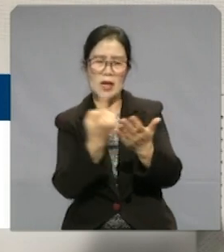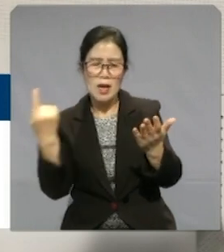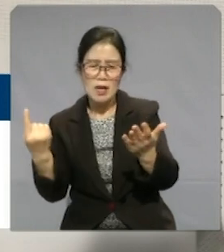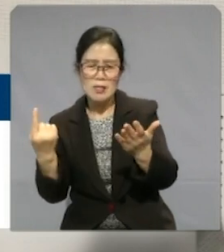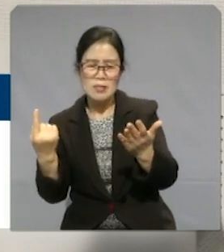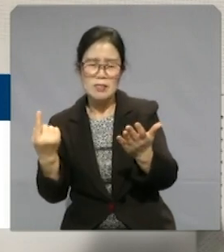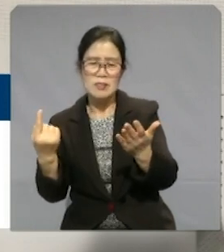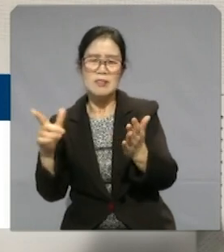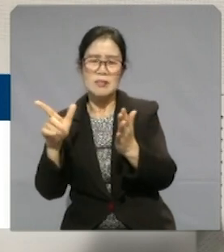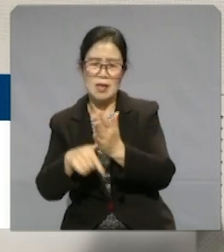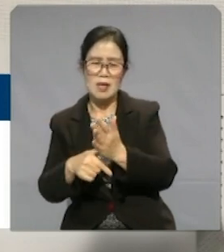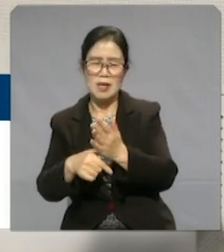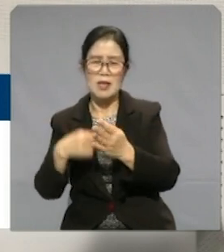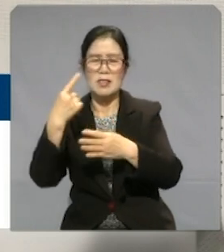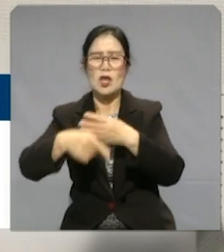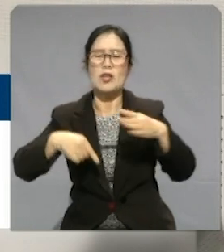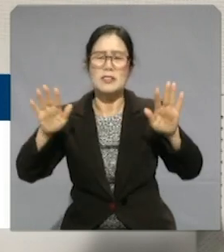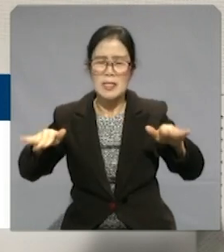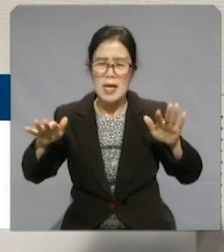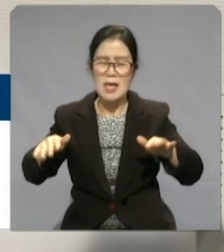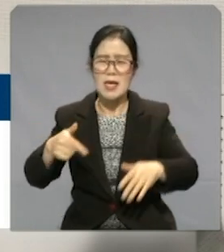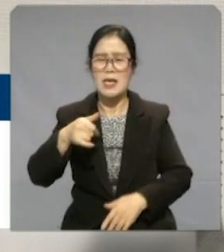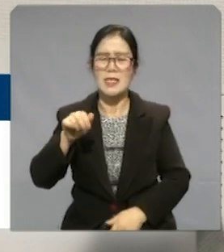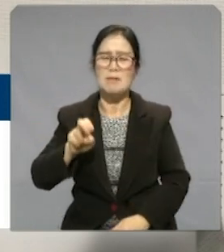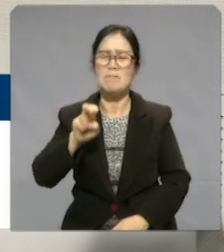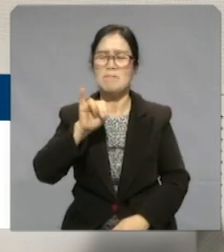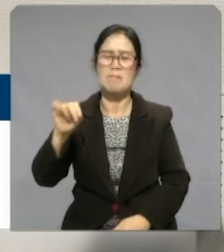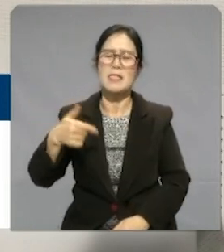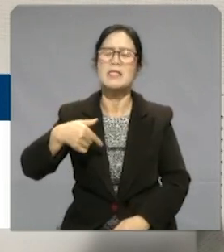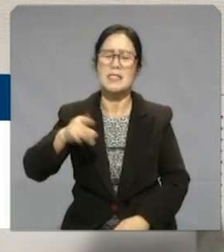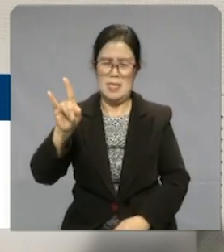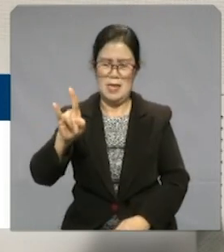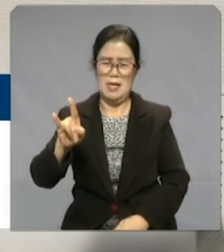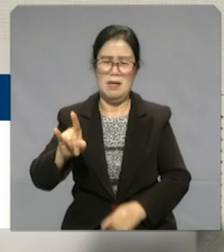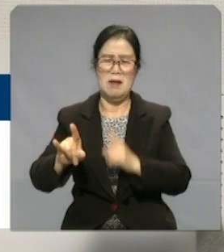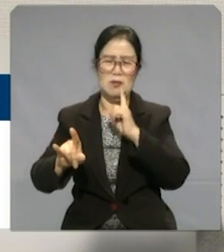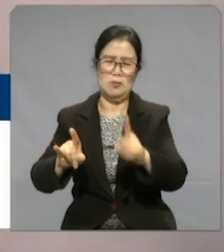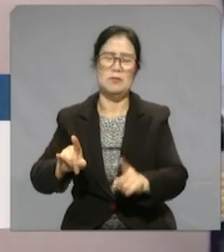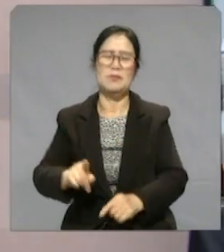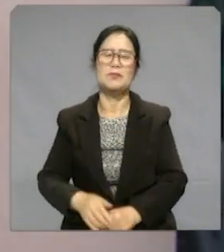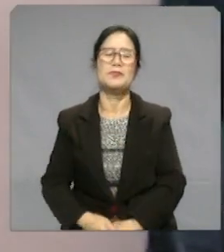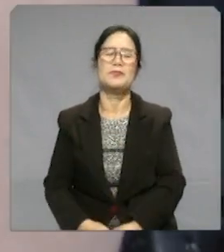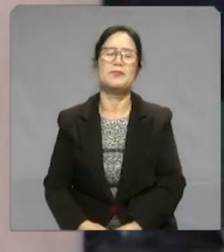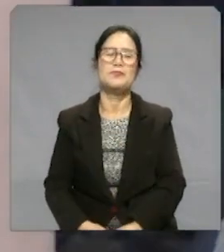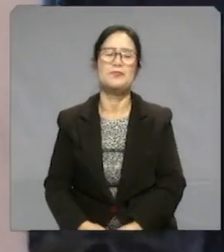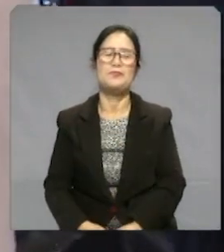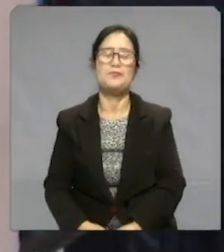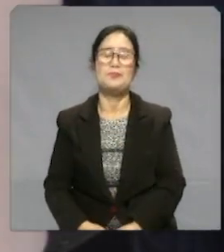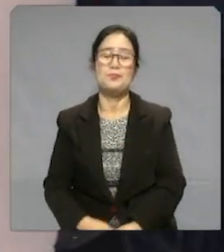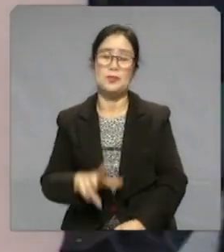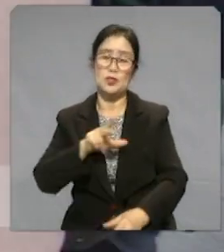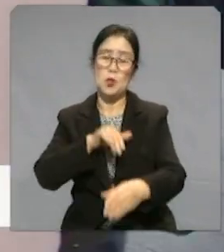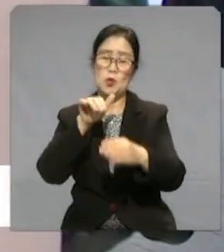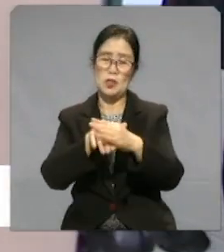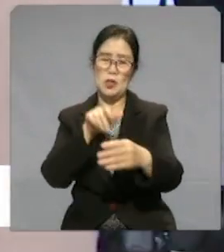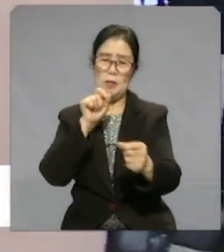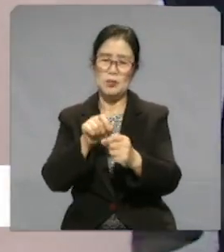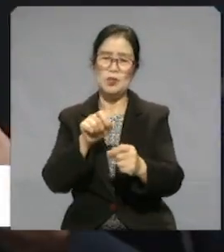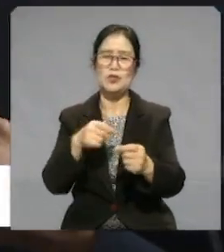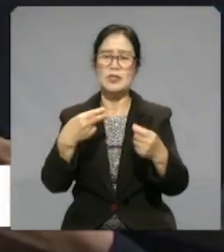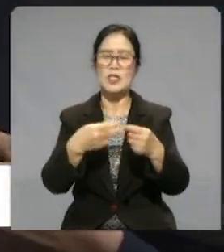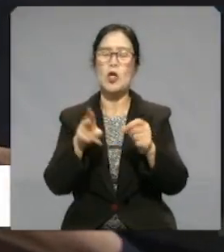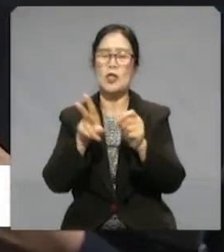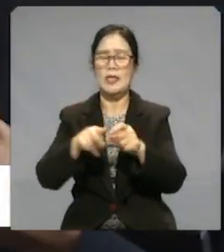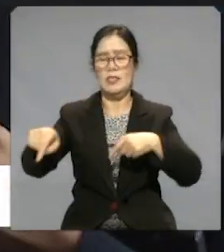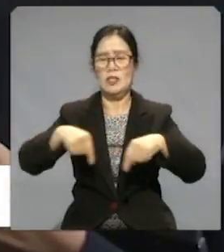그때 철새, 뭐 김민세 뭐 이런 별칭이 붙었습니다. 총선을 앞두고 여야